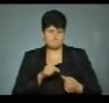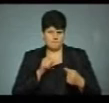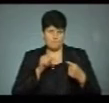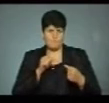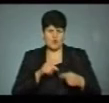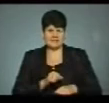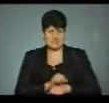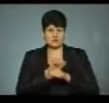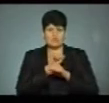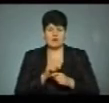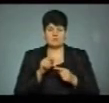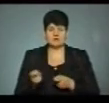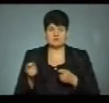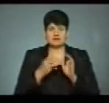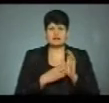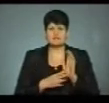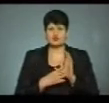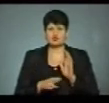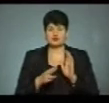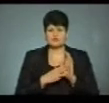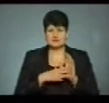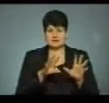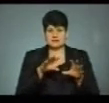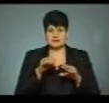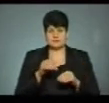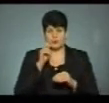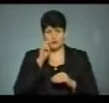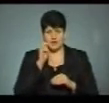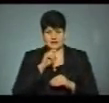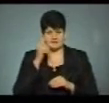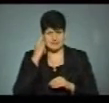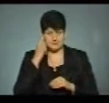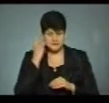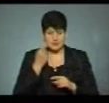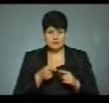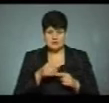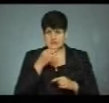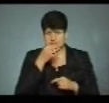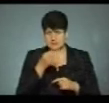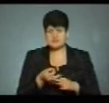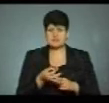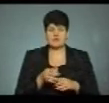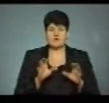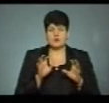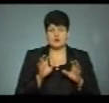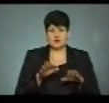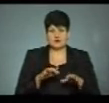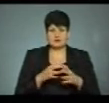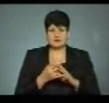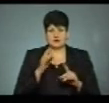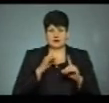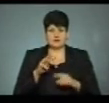проти ввезення 98 евакуйованих з Китаю українців. Про це повідомив голова селищної ради Миколинців Петро Осіпчук.